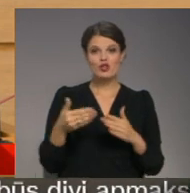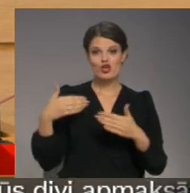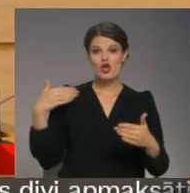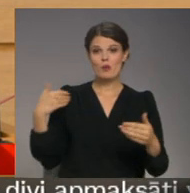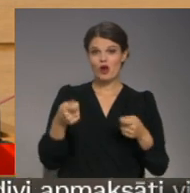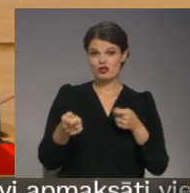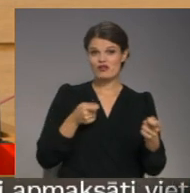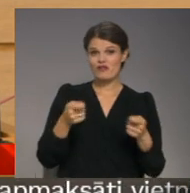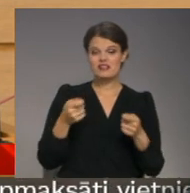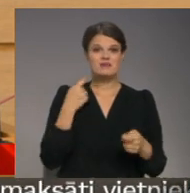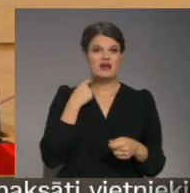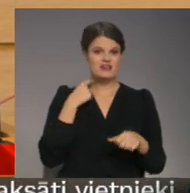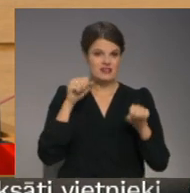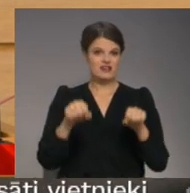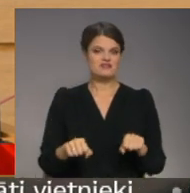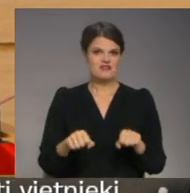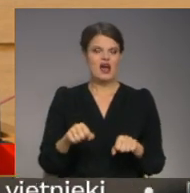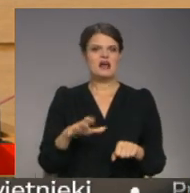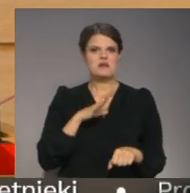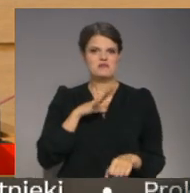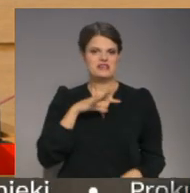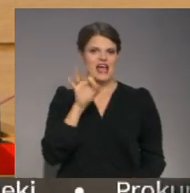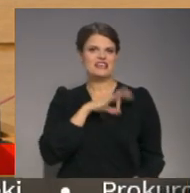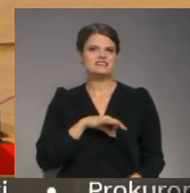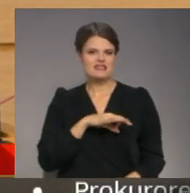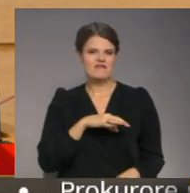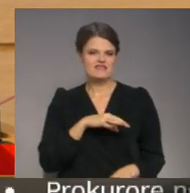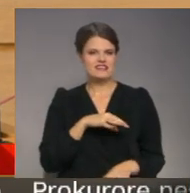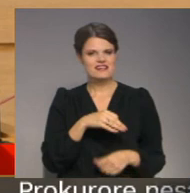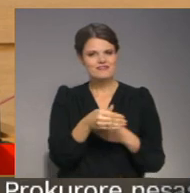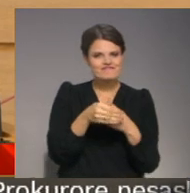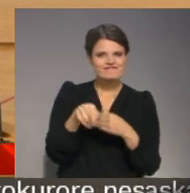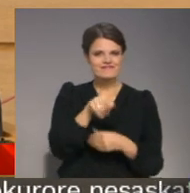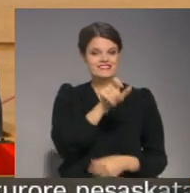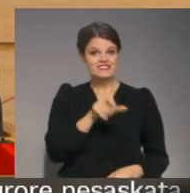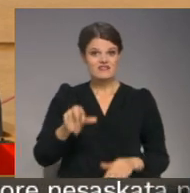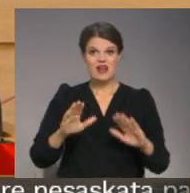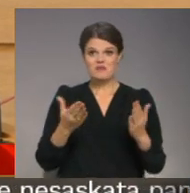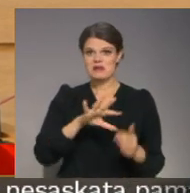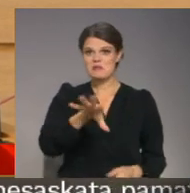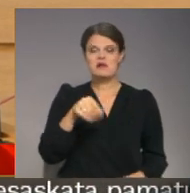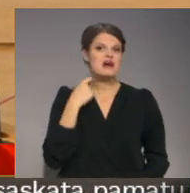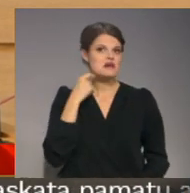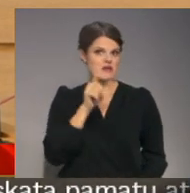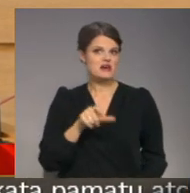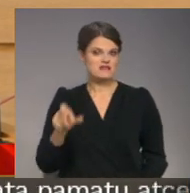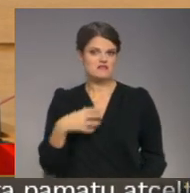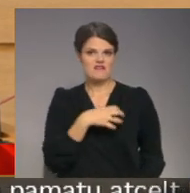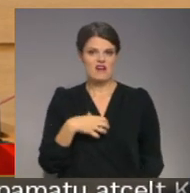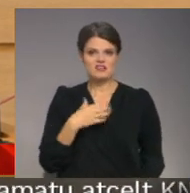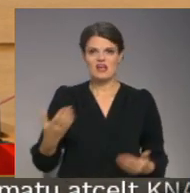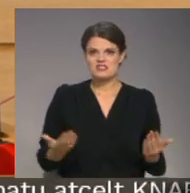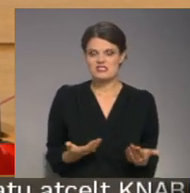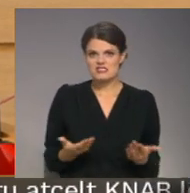Iepriekšējā vadība Rīgas vara bija izdevīga dažiem tai pietuvinātajiem, kamēr pāriem rīdziniekiem nācās sadzīvot ar